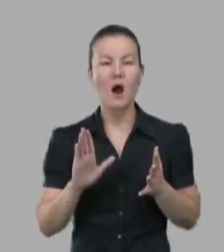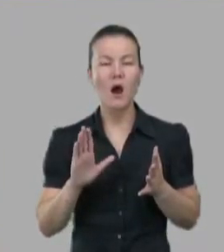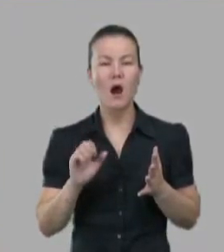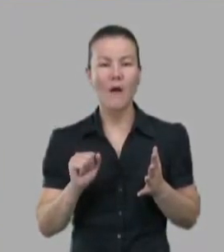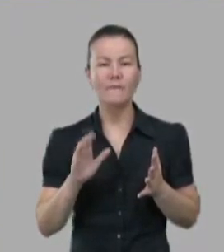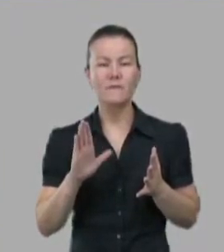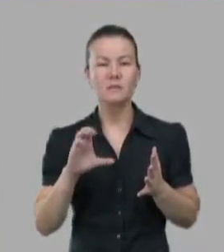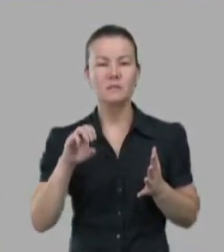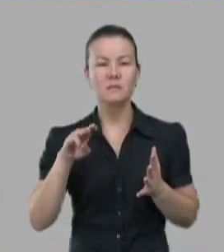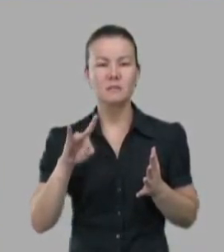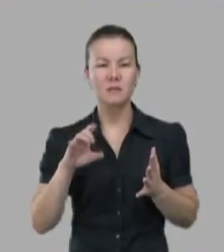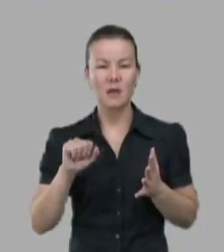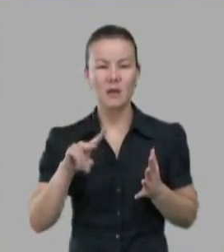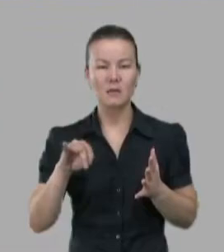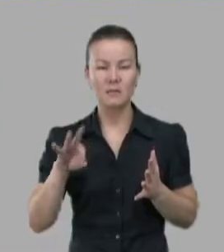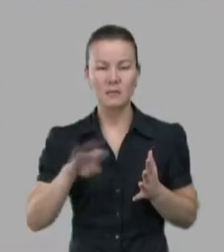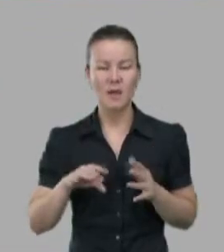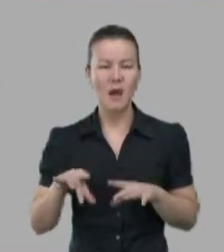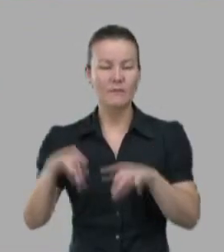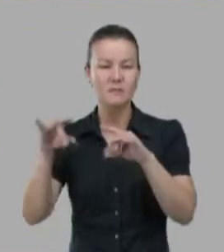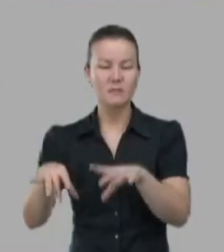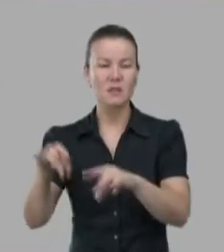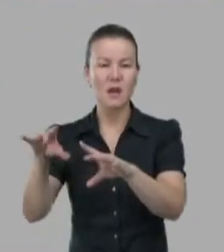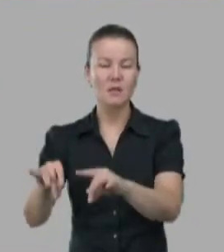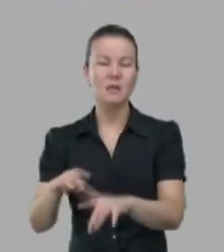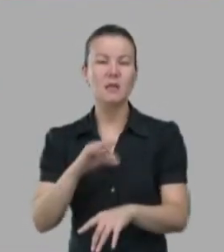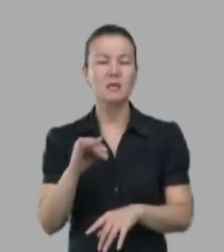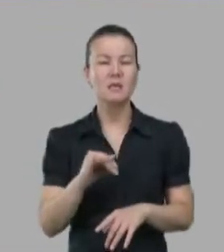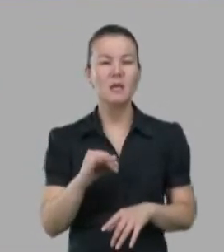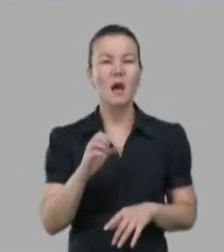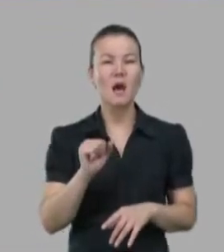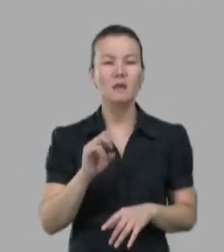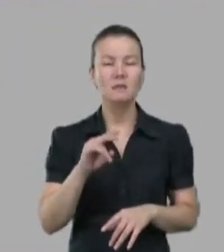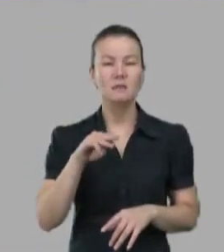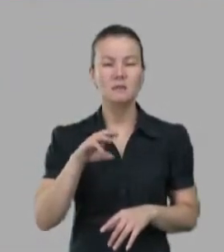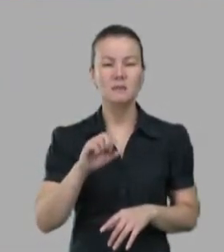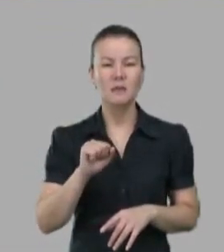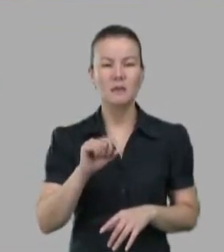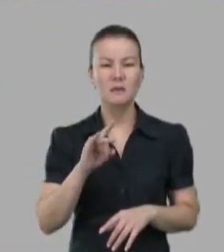Австралия и Антарктида.